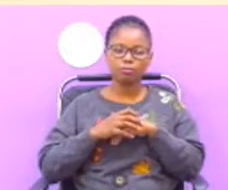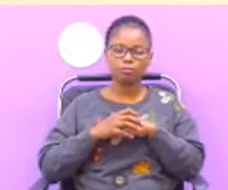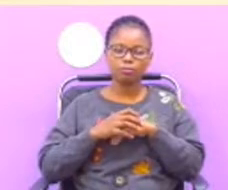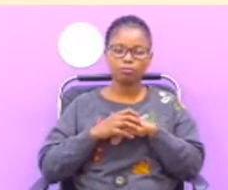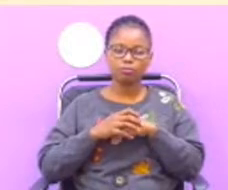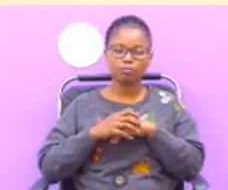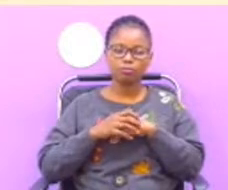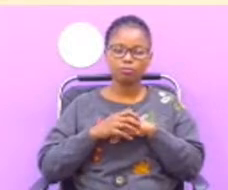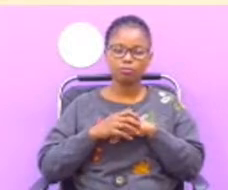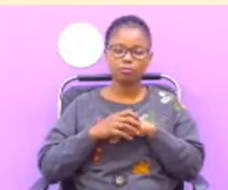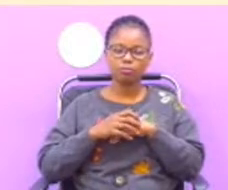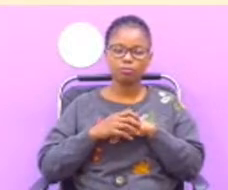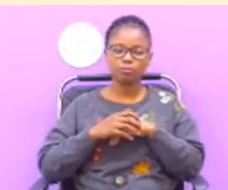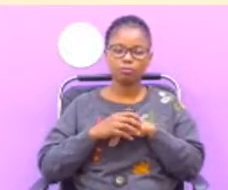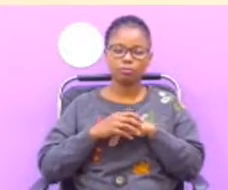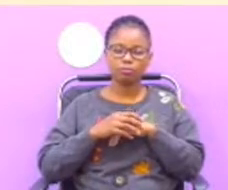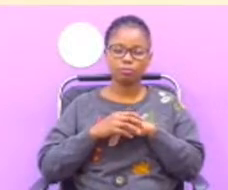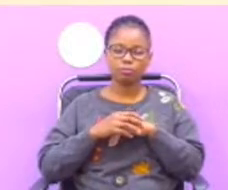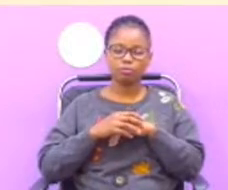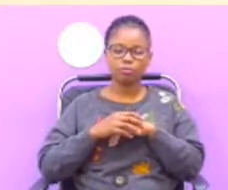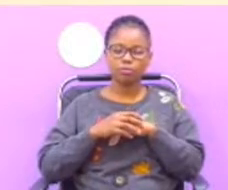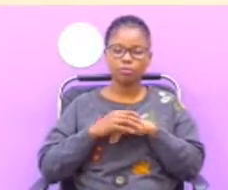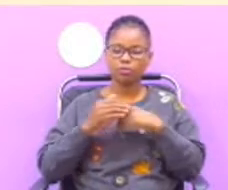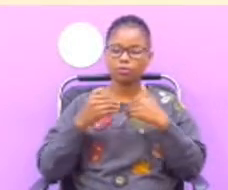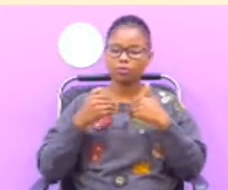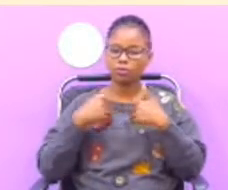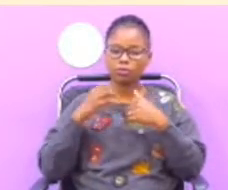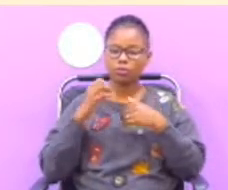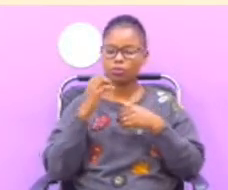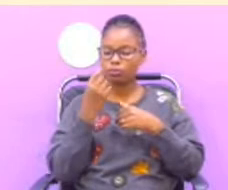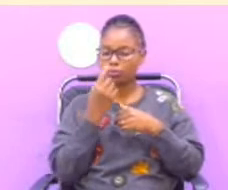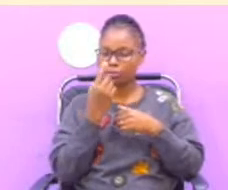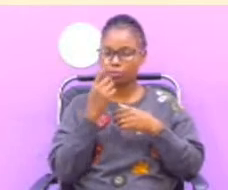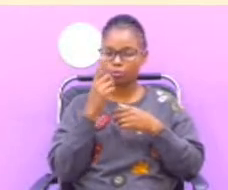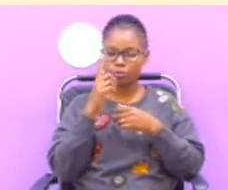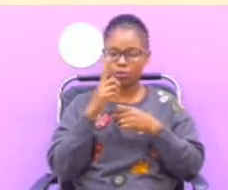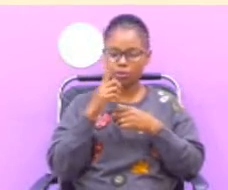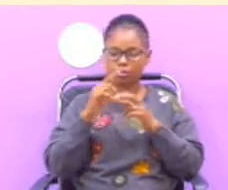atĩ gũtirĩ ona ũmwe ũkahota kũũra